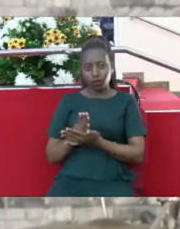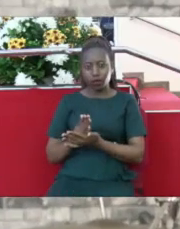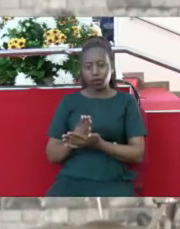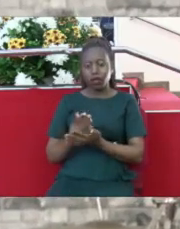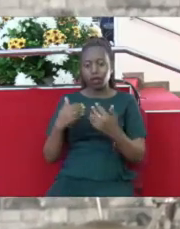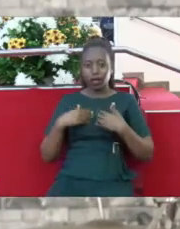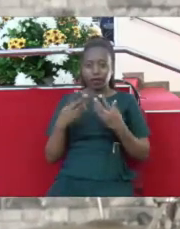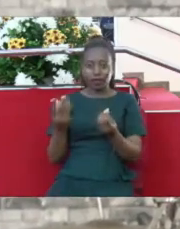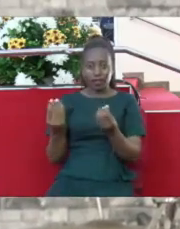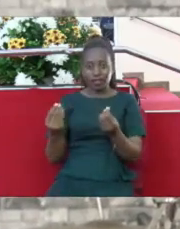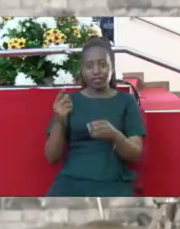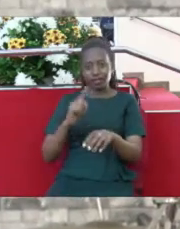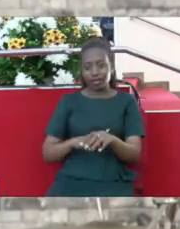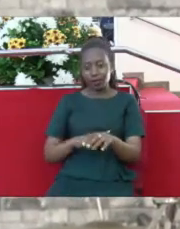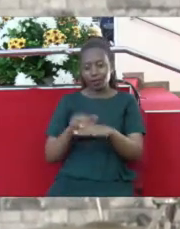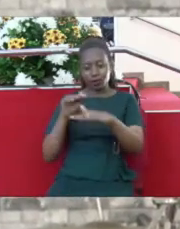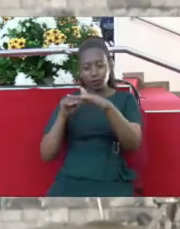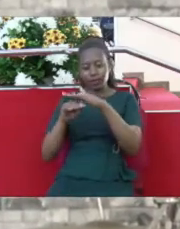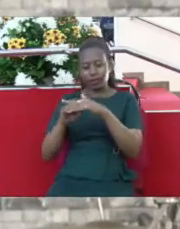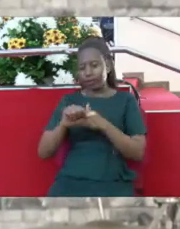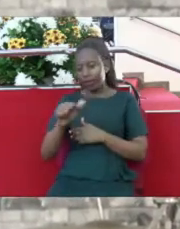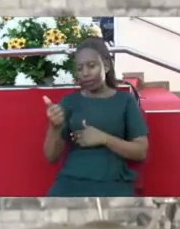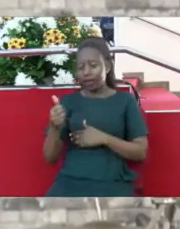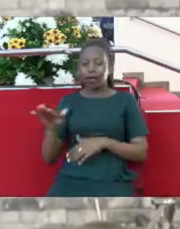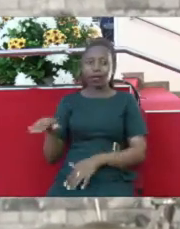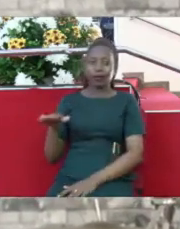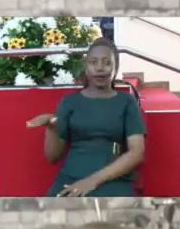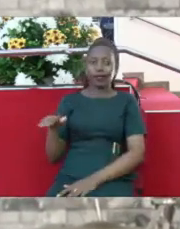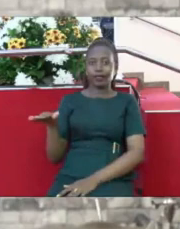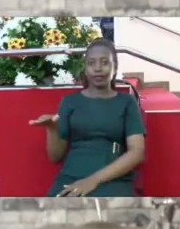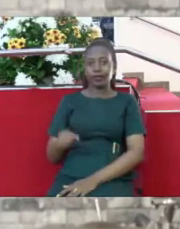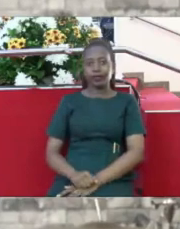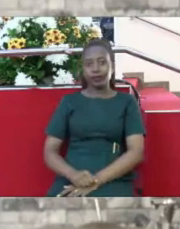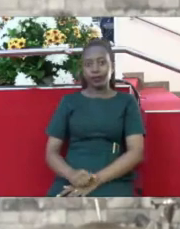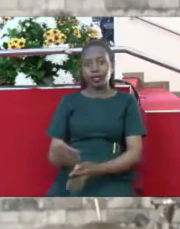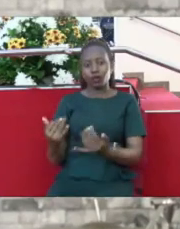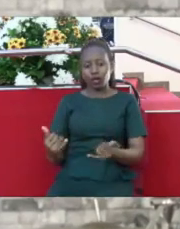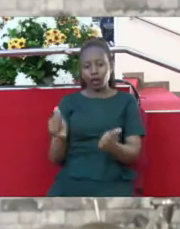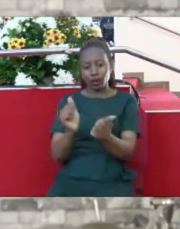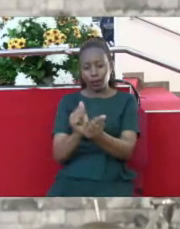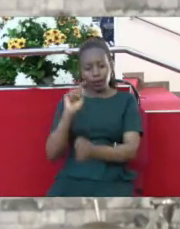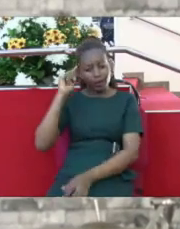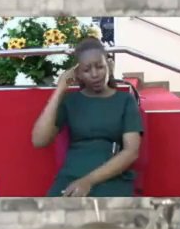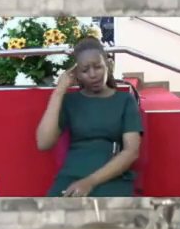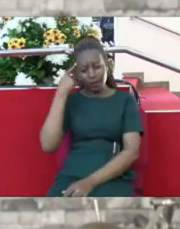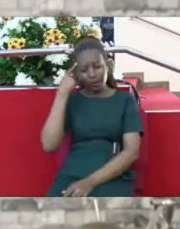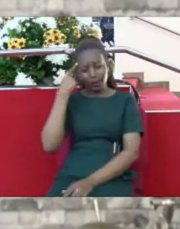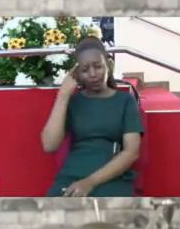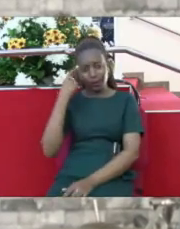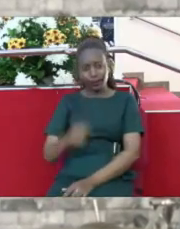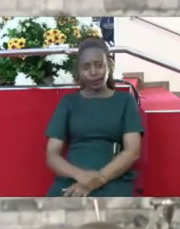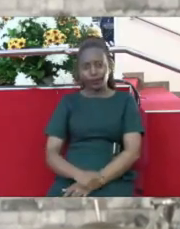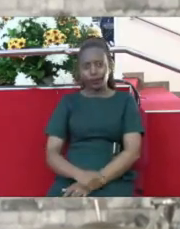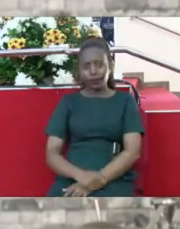into those other places. Atakuwa na wakati rahisi sana kupenya mahali kule kwingine popote. Paul is thinking this way. Kwa sababu Paulo